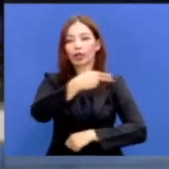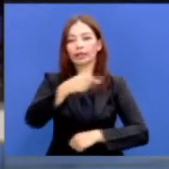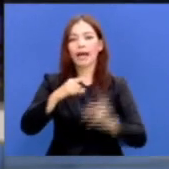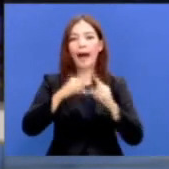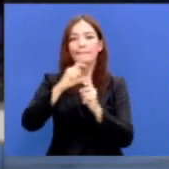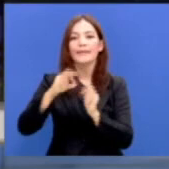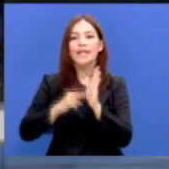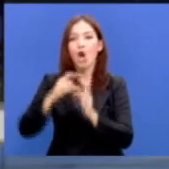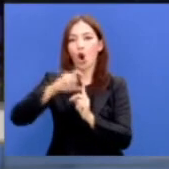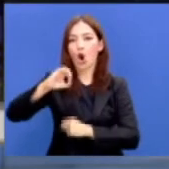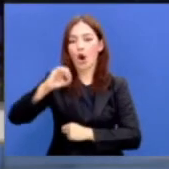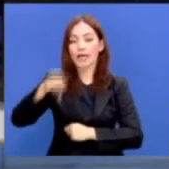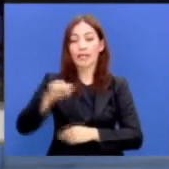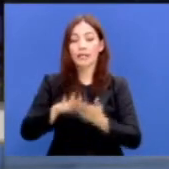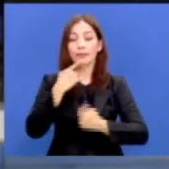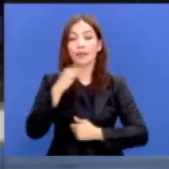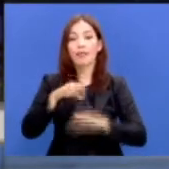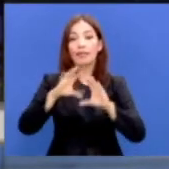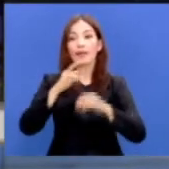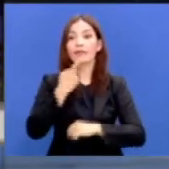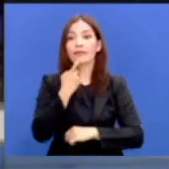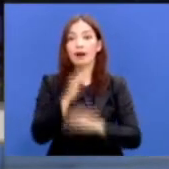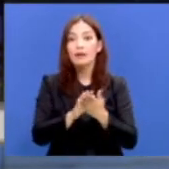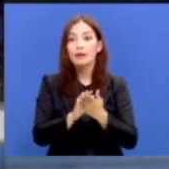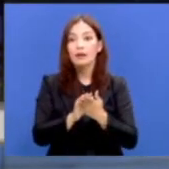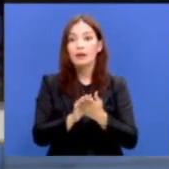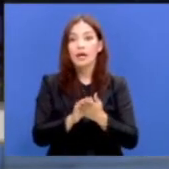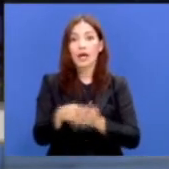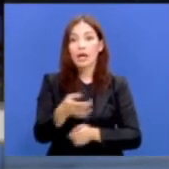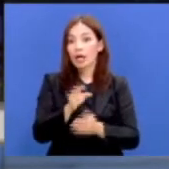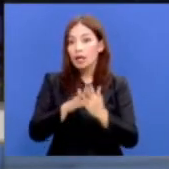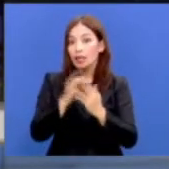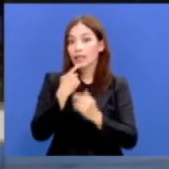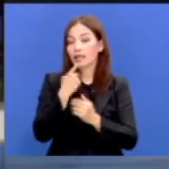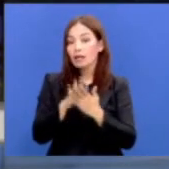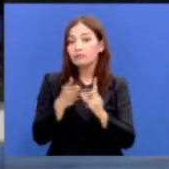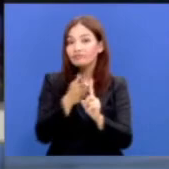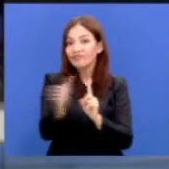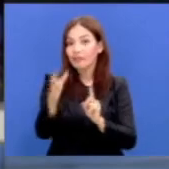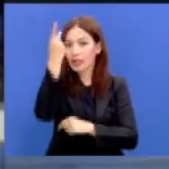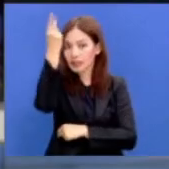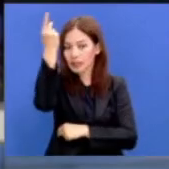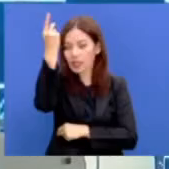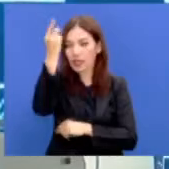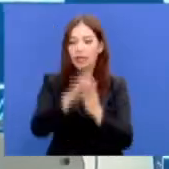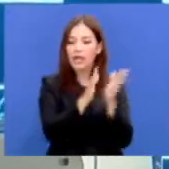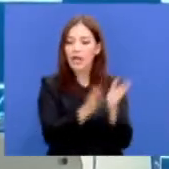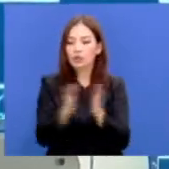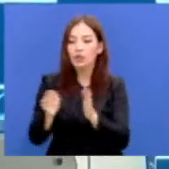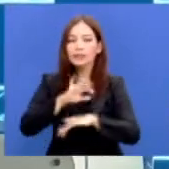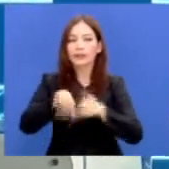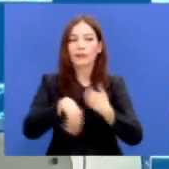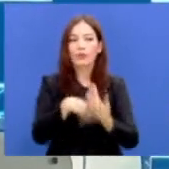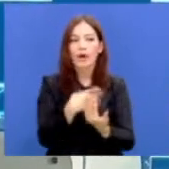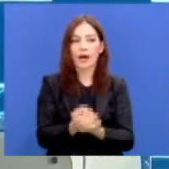dialog ini Ganjar menekankan integritas aparat untuk mencegah penyelewengan kebijakan Apun yang sudah dipaparkan